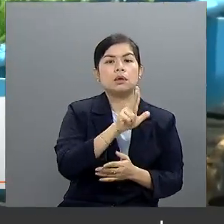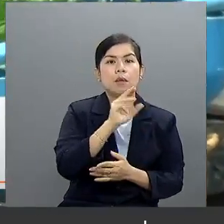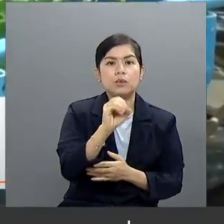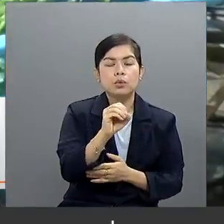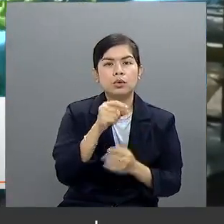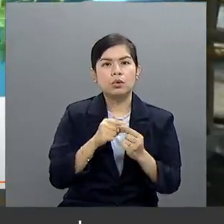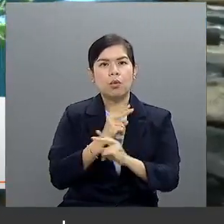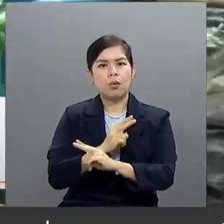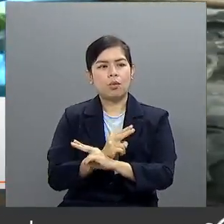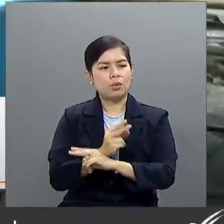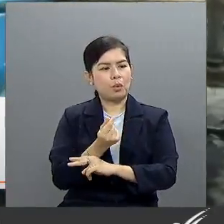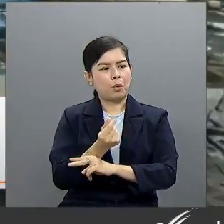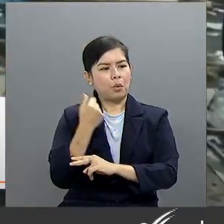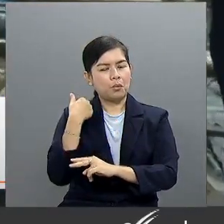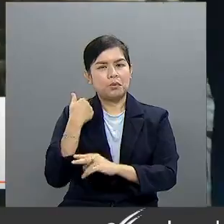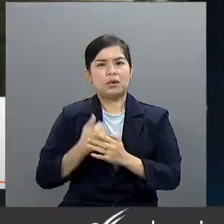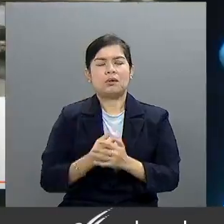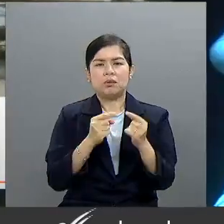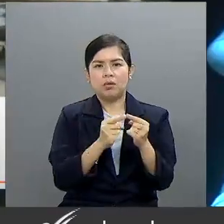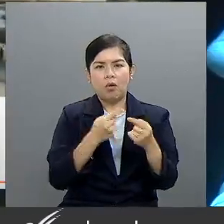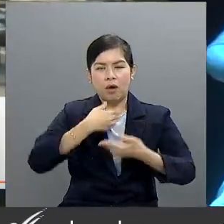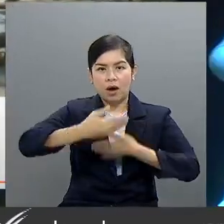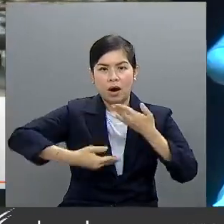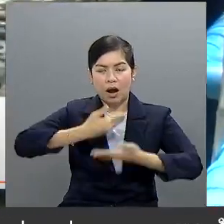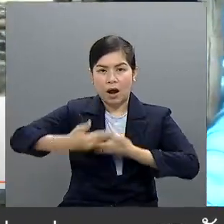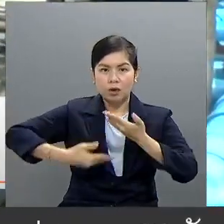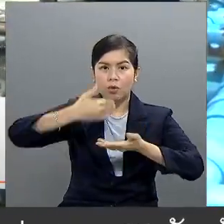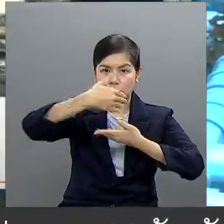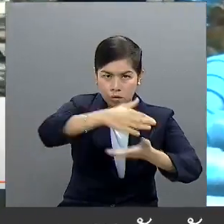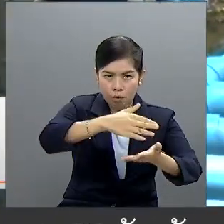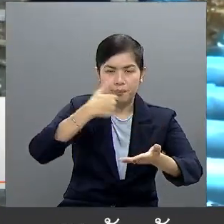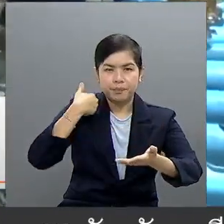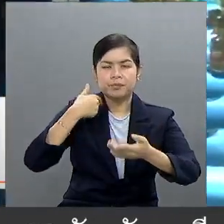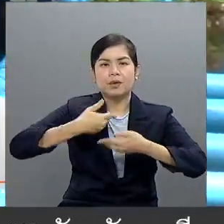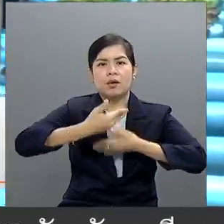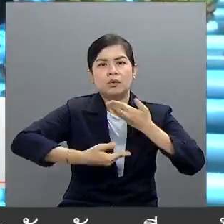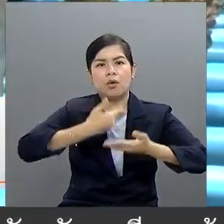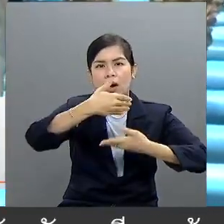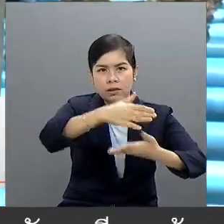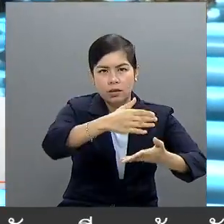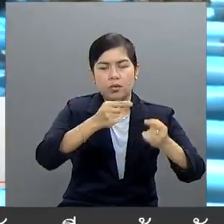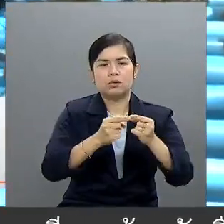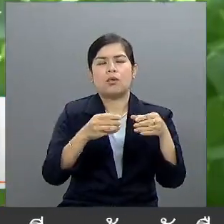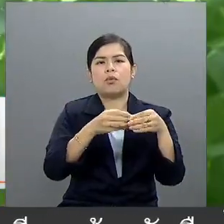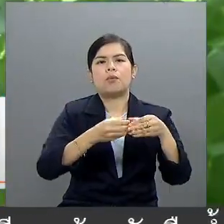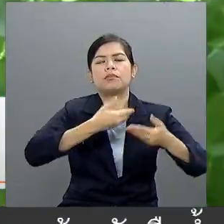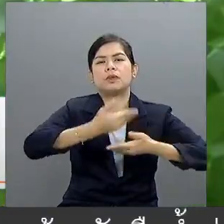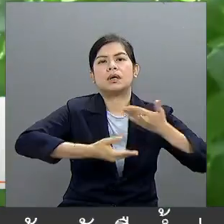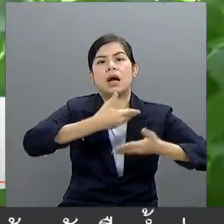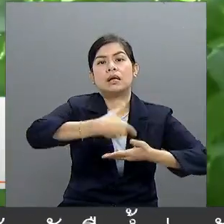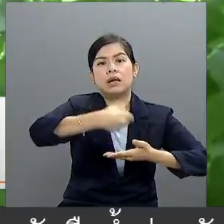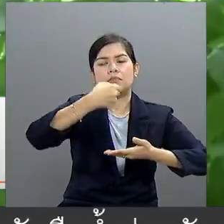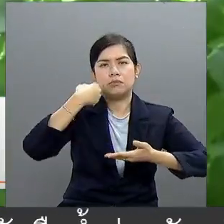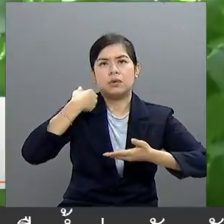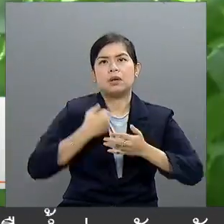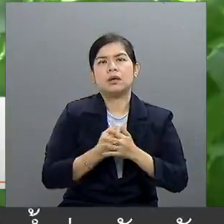ก็มา ซึ่งก็จะเป็นการขายส่งให้กับราคาขายส่งนะก็จะขายส่งกับพ่อค้าแม่ค้าในพื้นที่นั่นแหละต่อวันเนี่ยก็เฉลี่ยที่ประมาณ10กิโลกรัมขึ้น